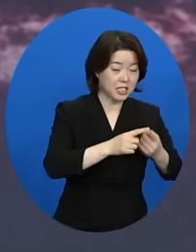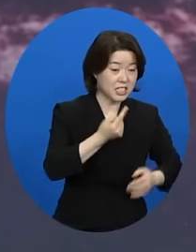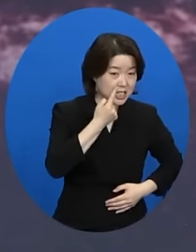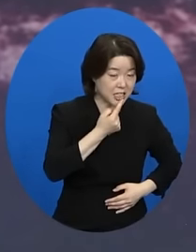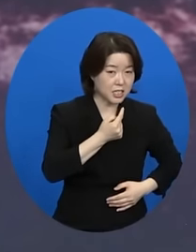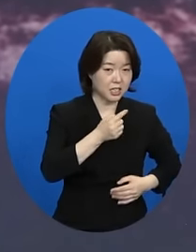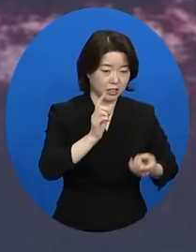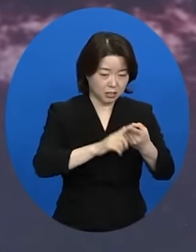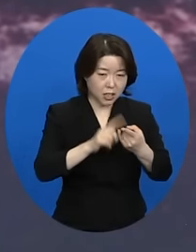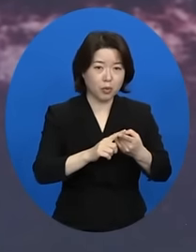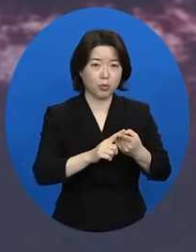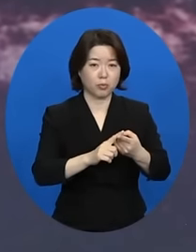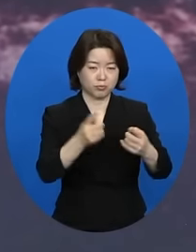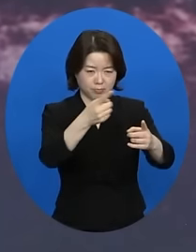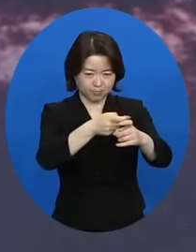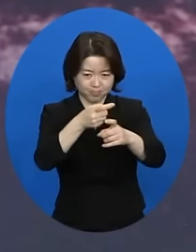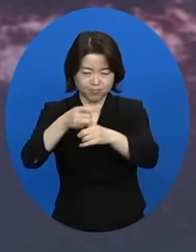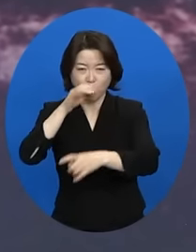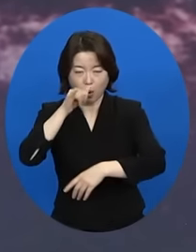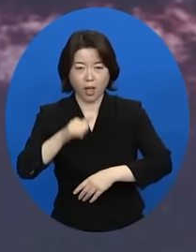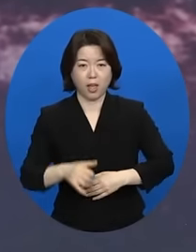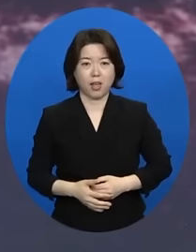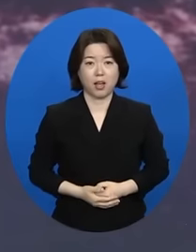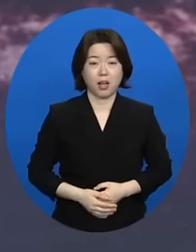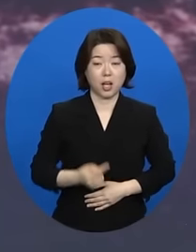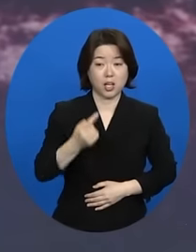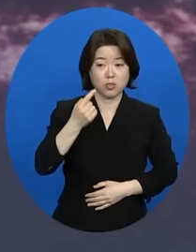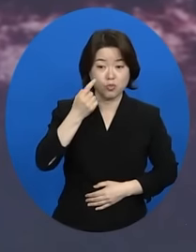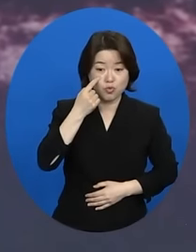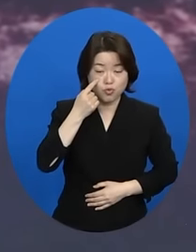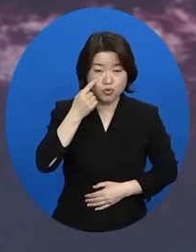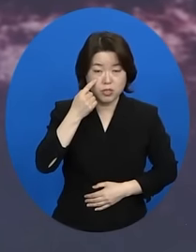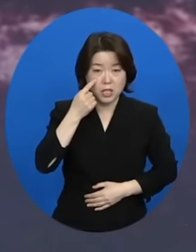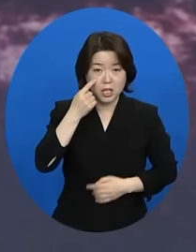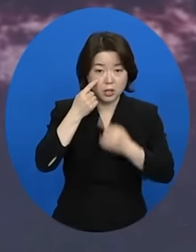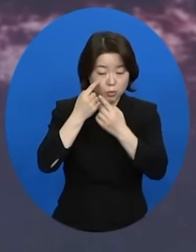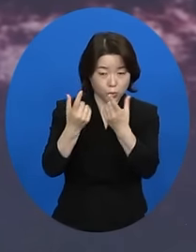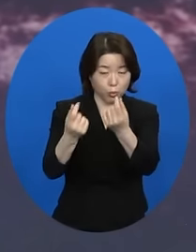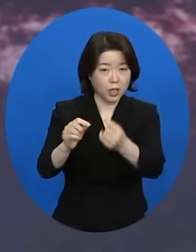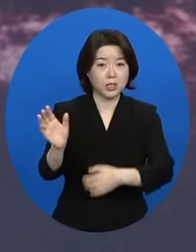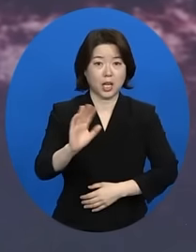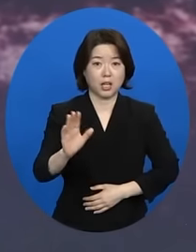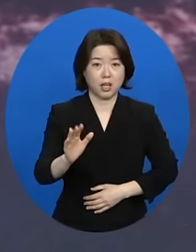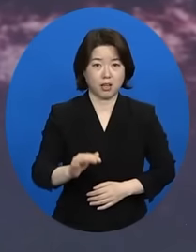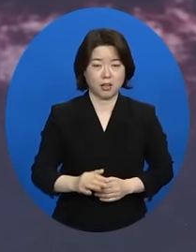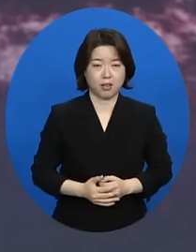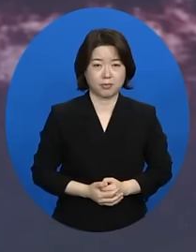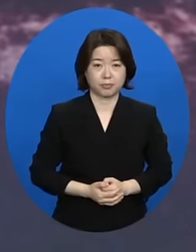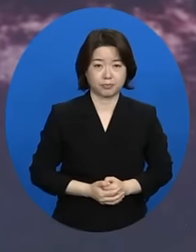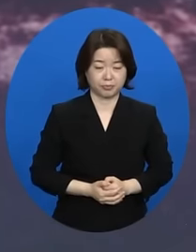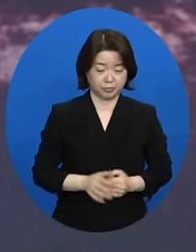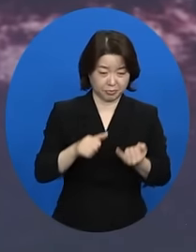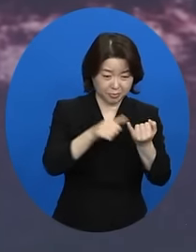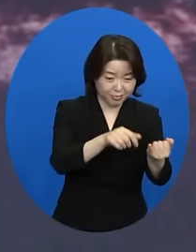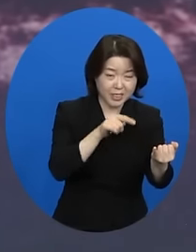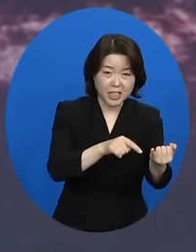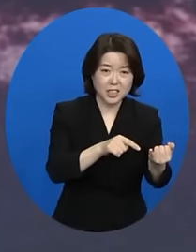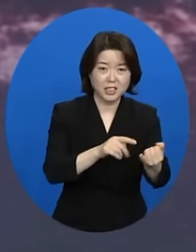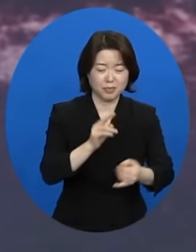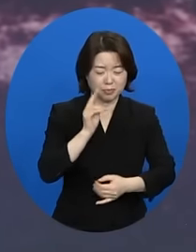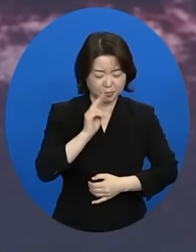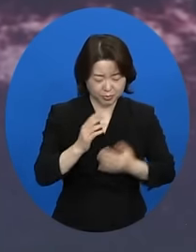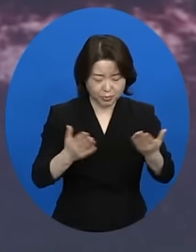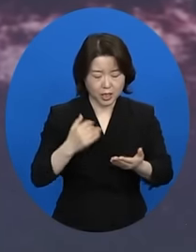시대였죠. 문제는 뭐냐면 눈에는 눈 수준이 아니었다는 거죠. 물론 이 성폭행을 당한 것은 굉장히 끔찍한